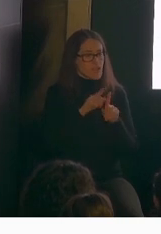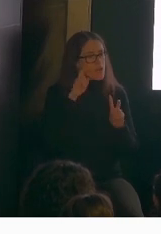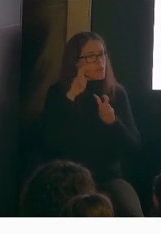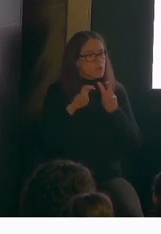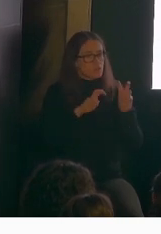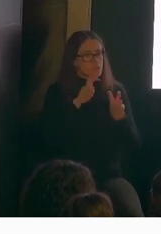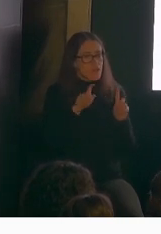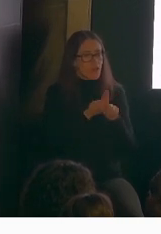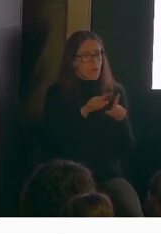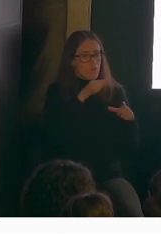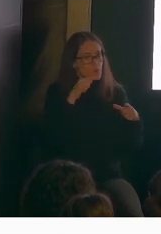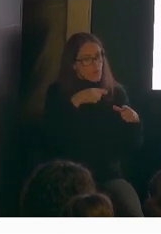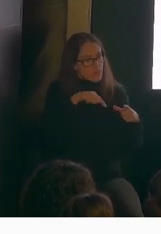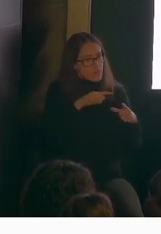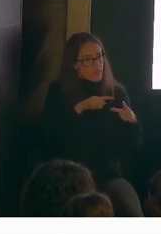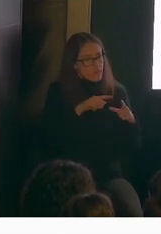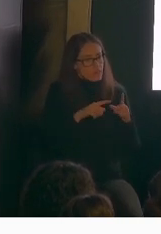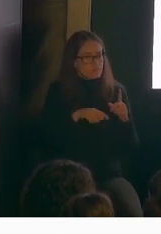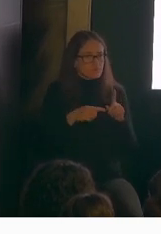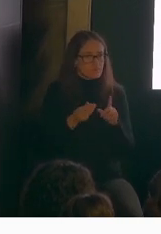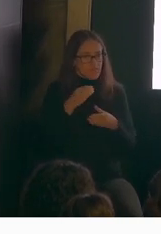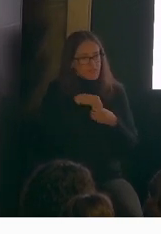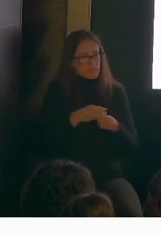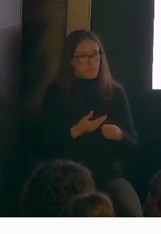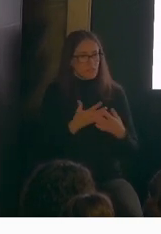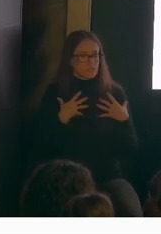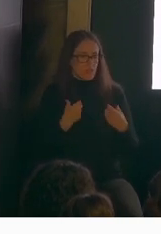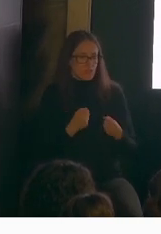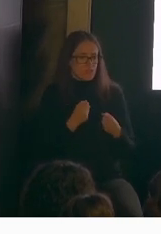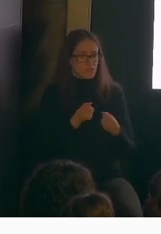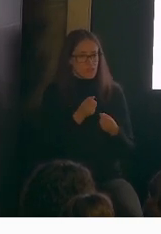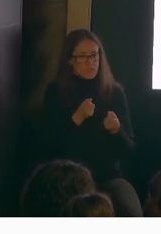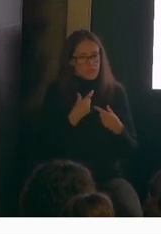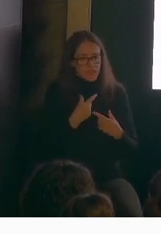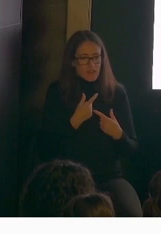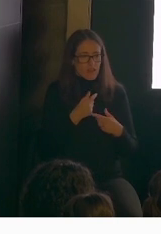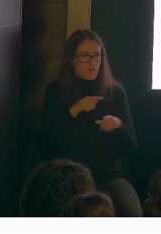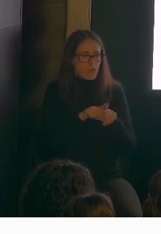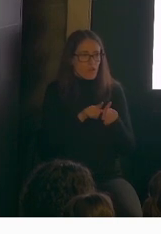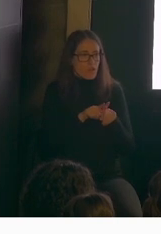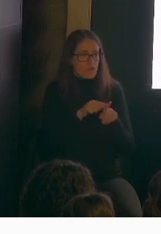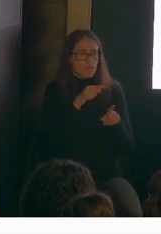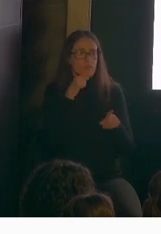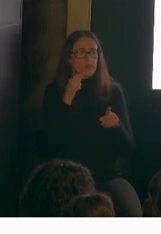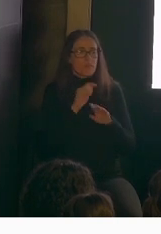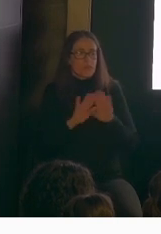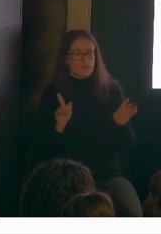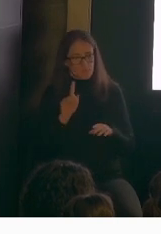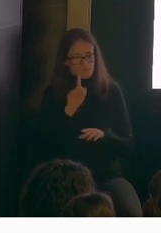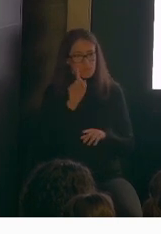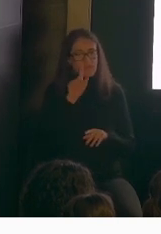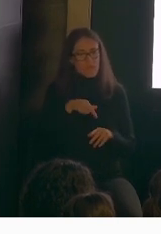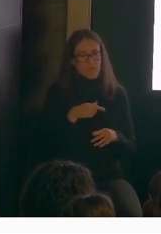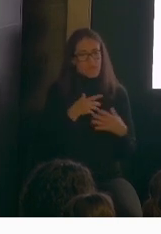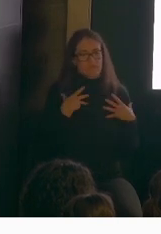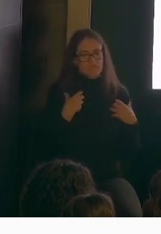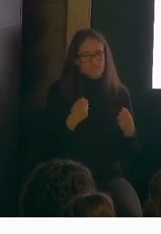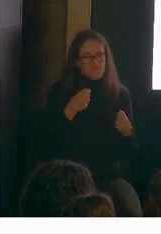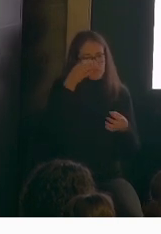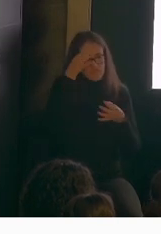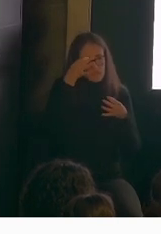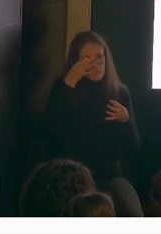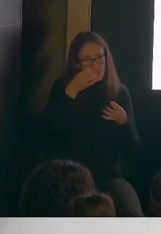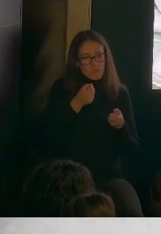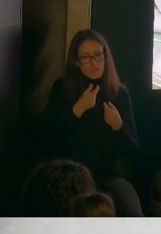més nutritiva, no? Algo que ens aporti algo més que un plaer gustatiu, sinó que també que siguin beneficis pel nostre